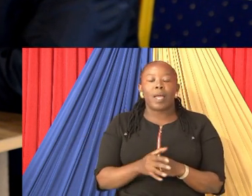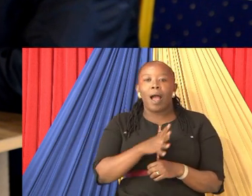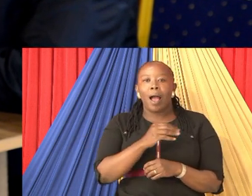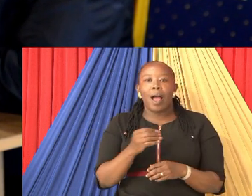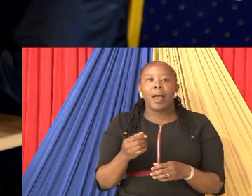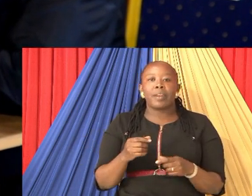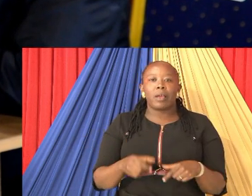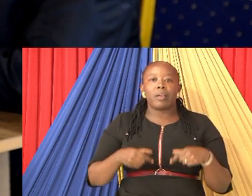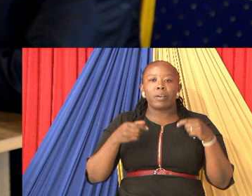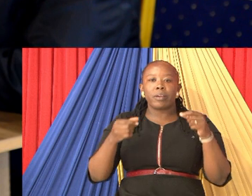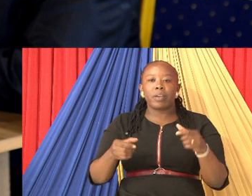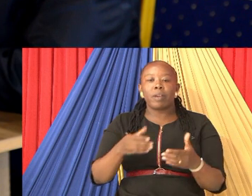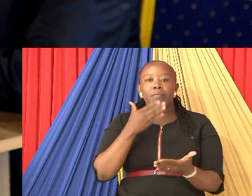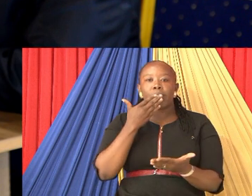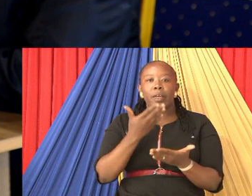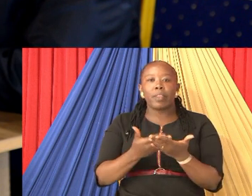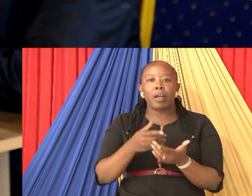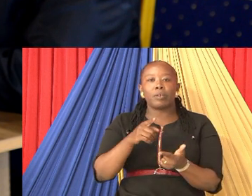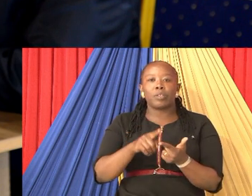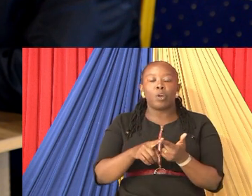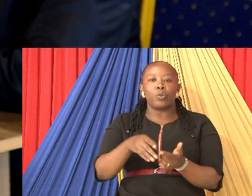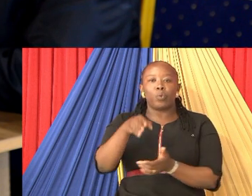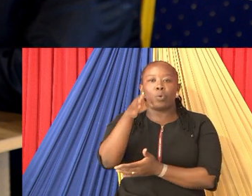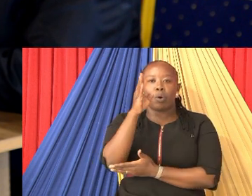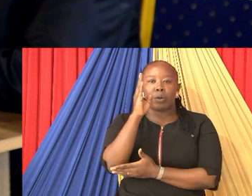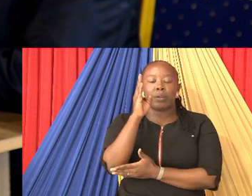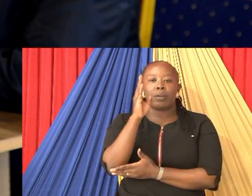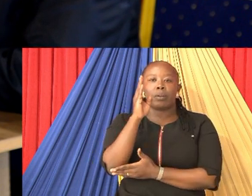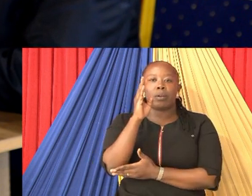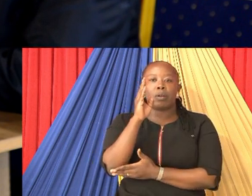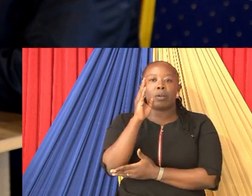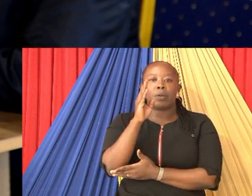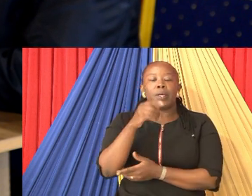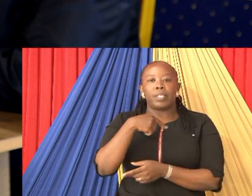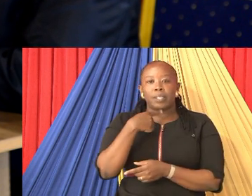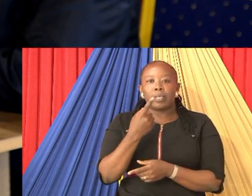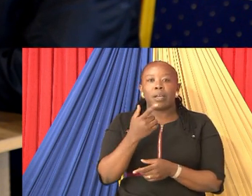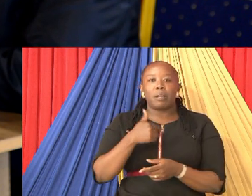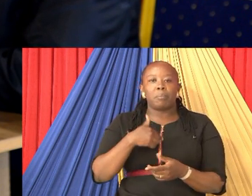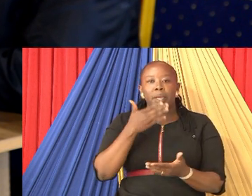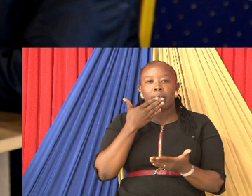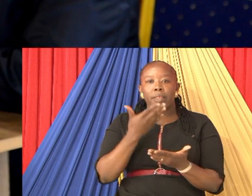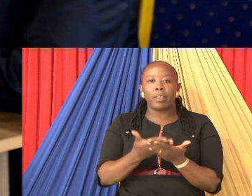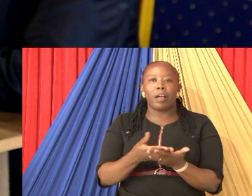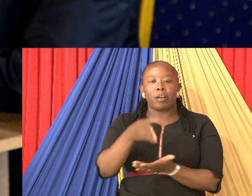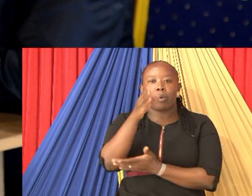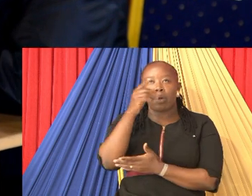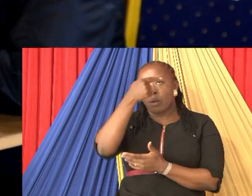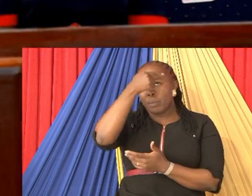Mungu na akamwambia Mungu, ninakushukuru kwa maana umenisikia. Huku watu wanaona Lazaro ambaye